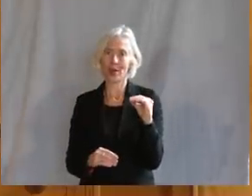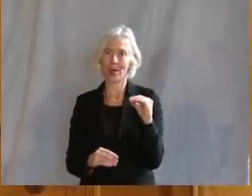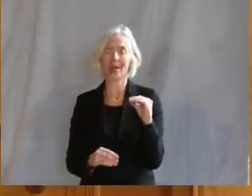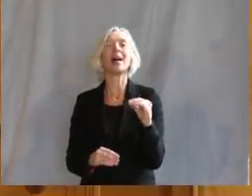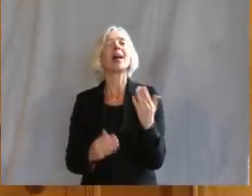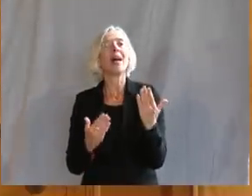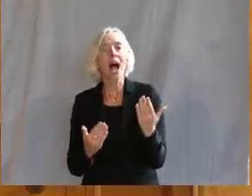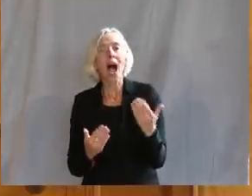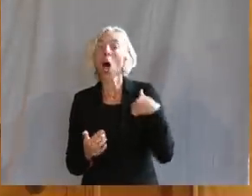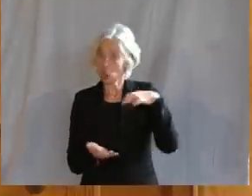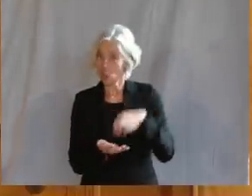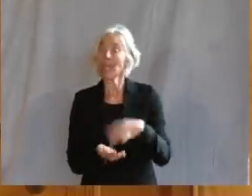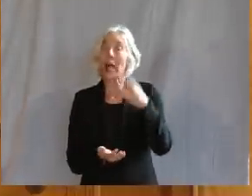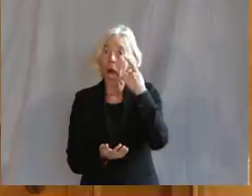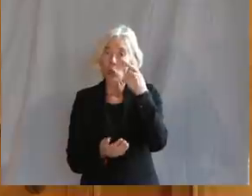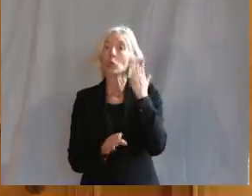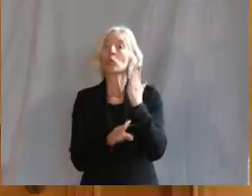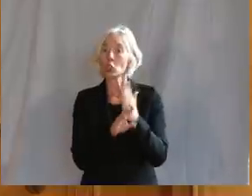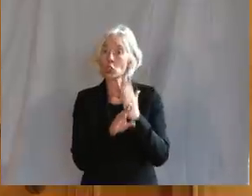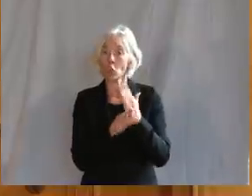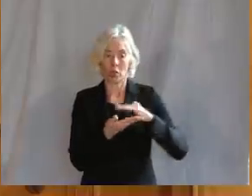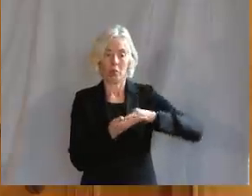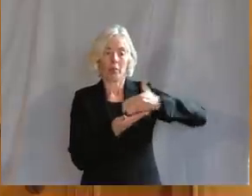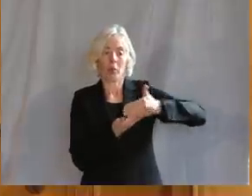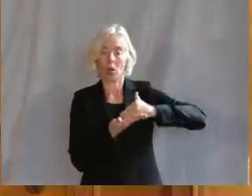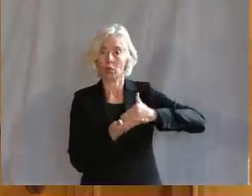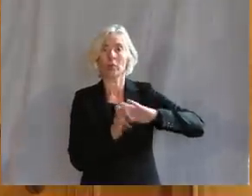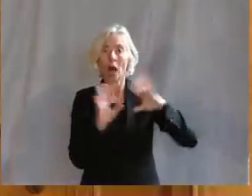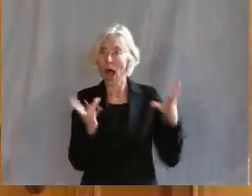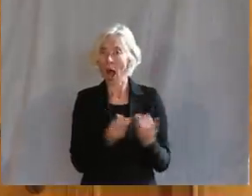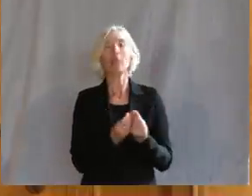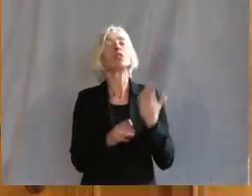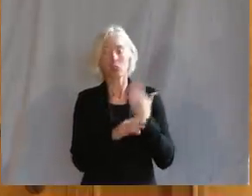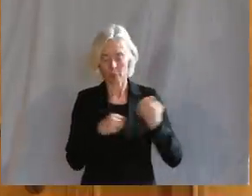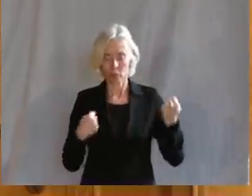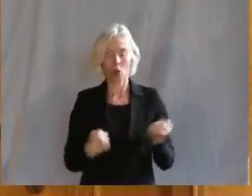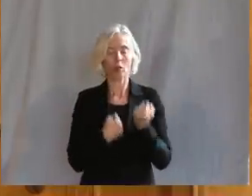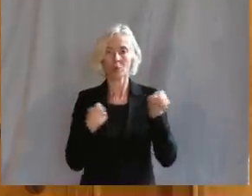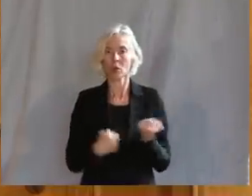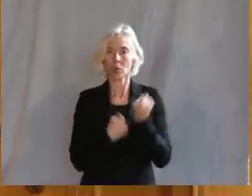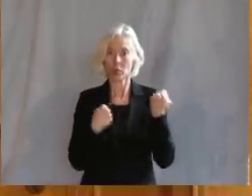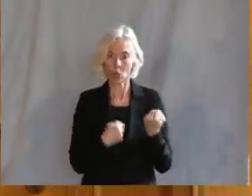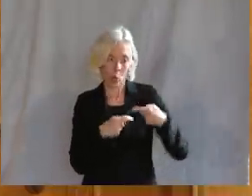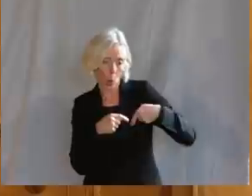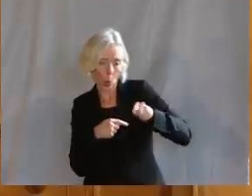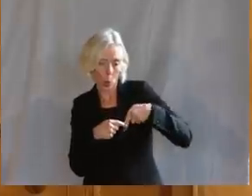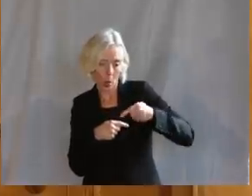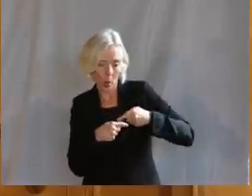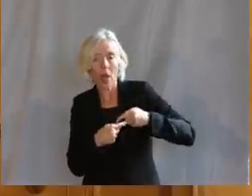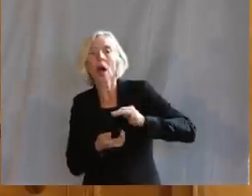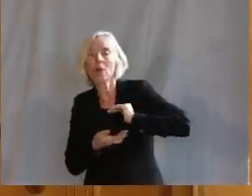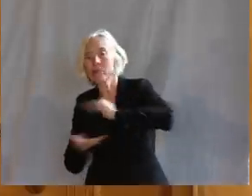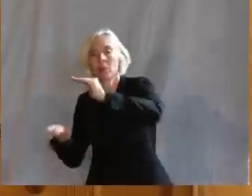der Stadt beschafft wurde, an den Schulen auch faktisch zu verteilen. Und zudem sind wir froh, dass wir weitere